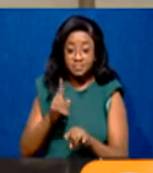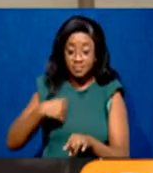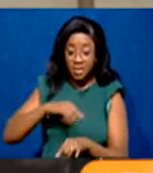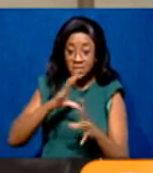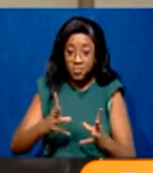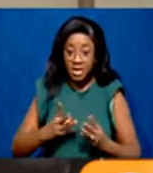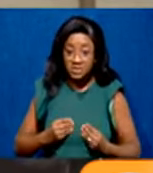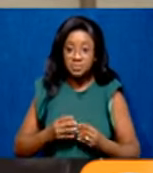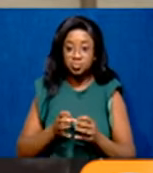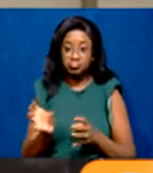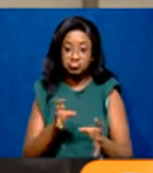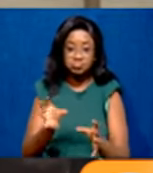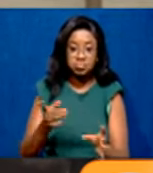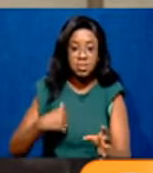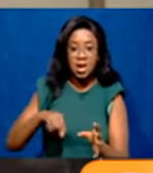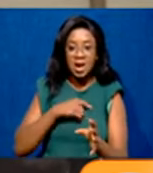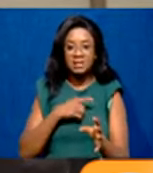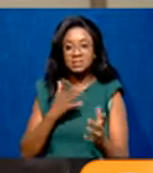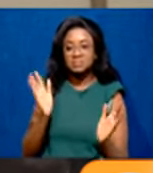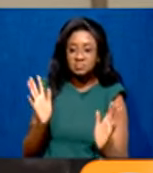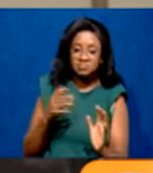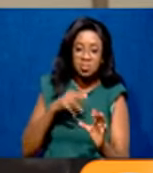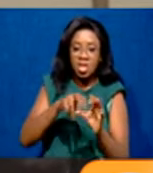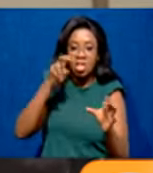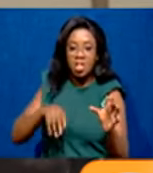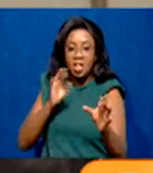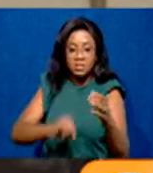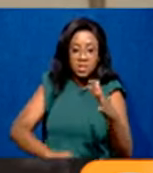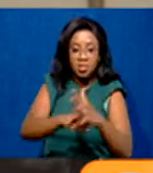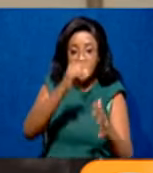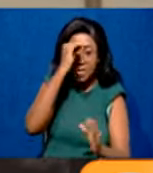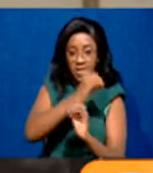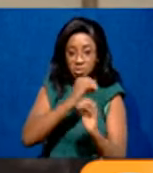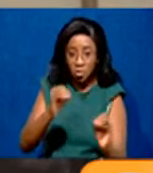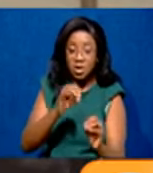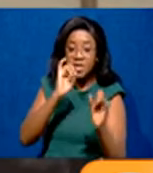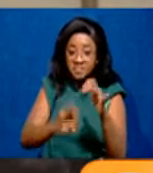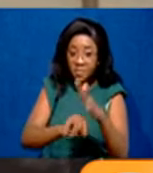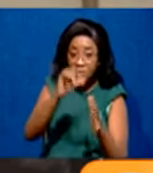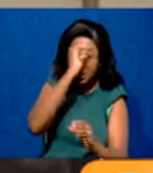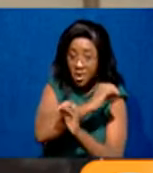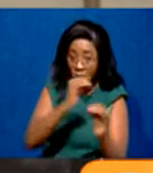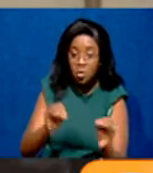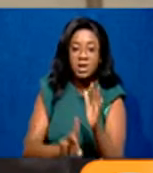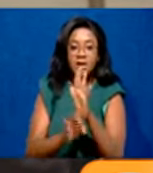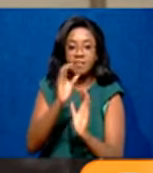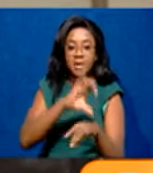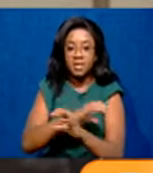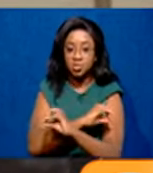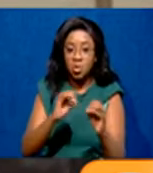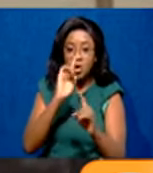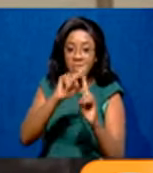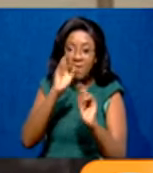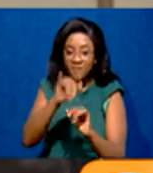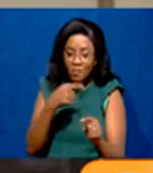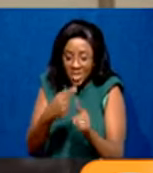kugawanywa, tulikuwa tunakaa nje ya serikali na nje ya maendeleo. Lakini tulipoelevuka mwaka wa 2022 mpaka